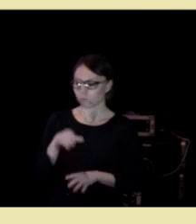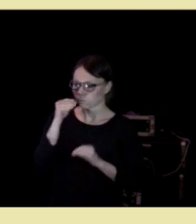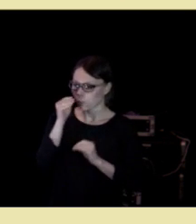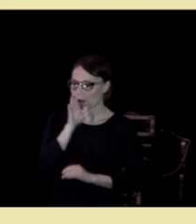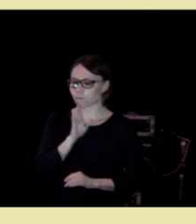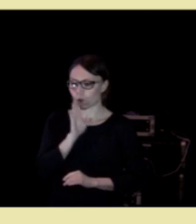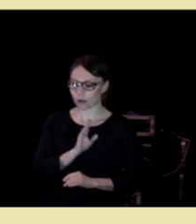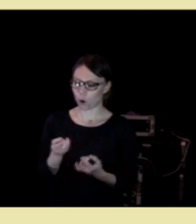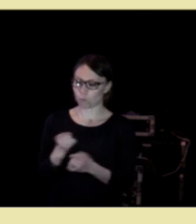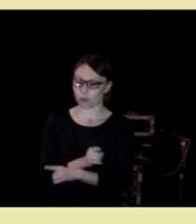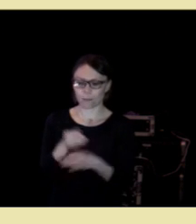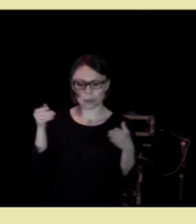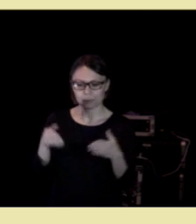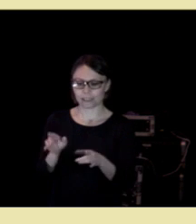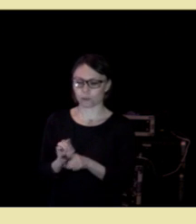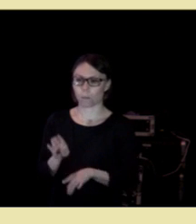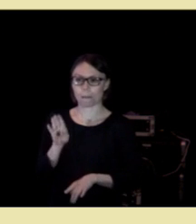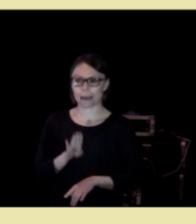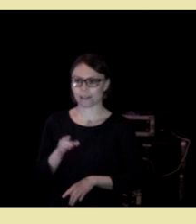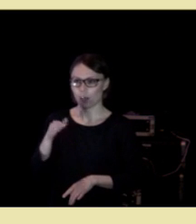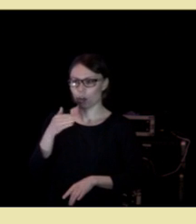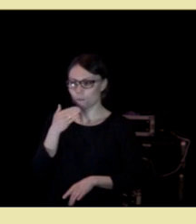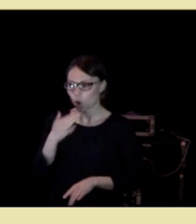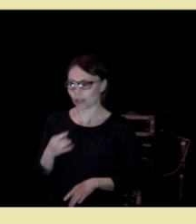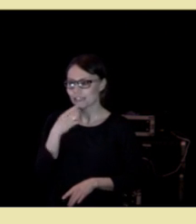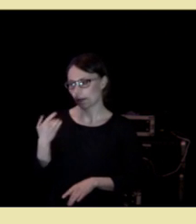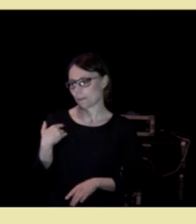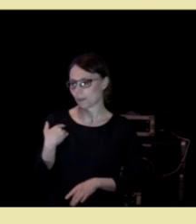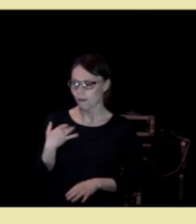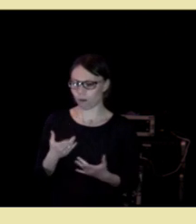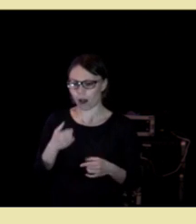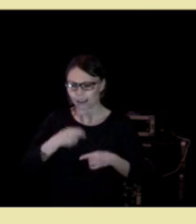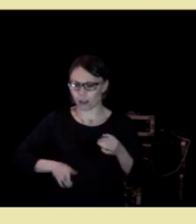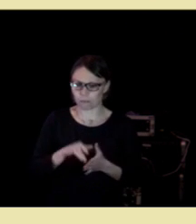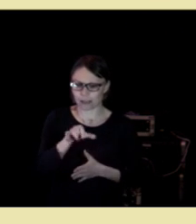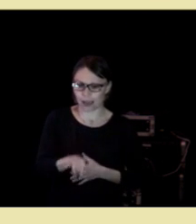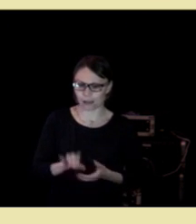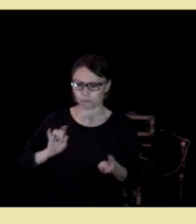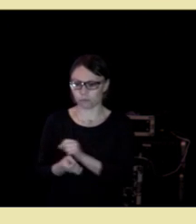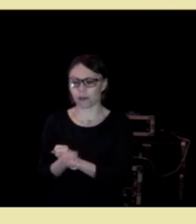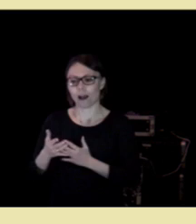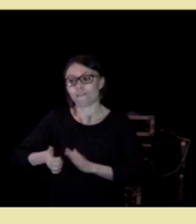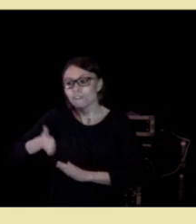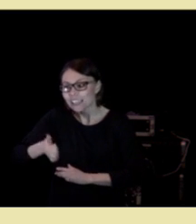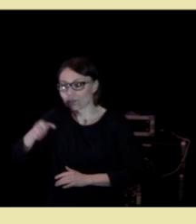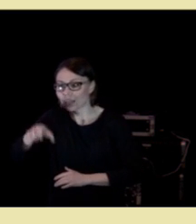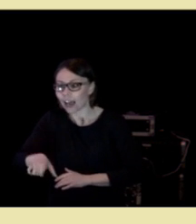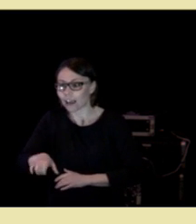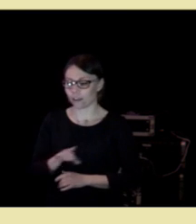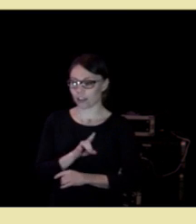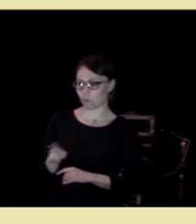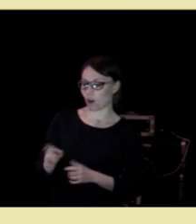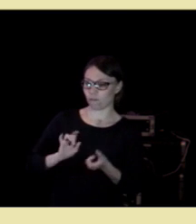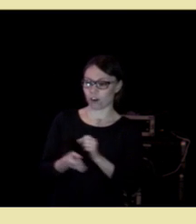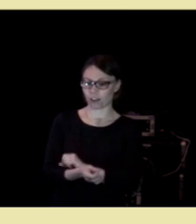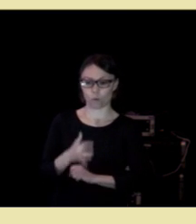det å bytte perspektiv, som Bent Høie sa, fra hva i veien med deg til hva viktig for deg, det ikke bare en forandring på